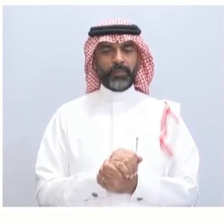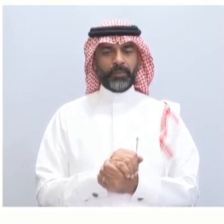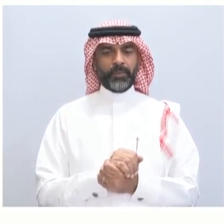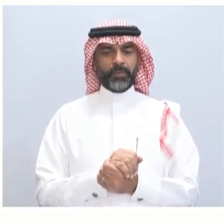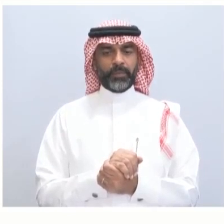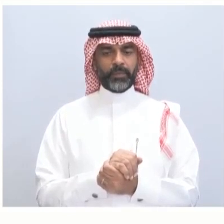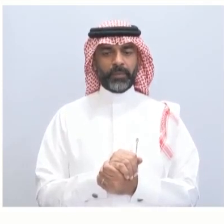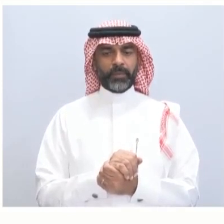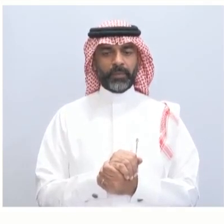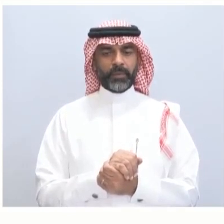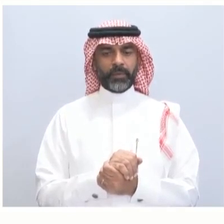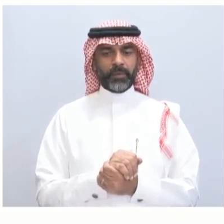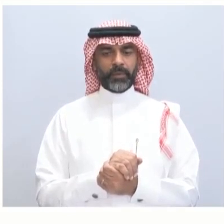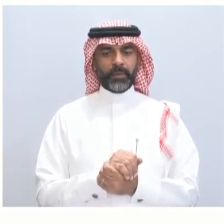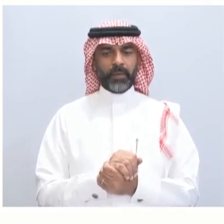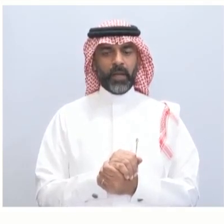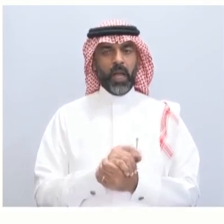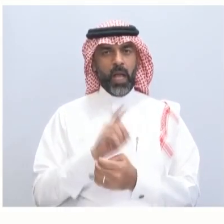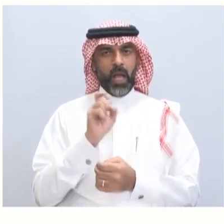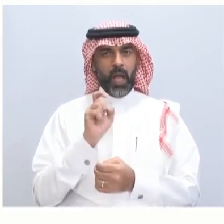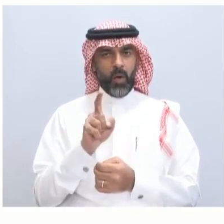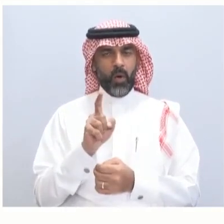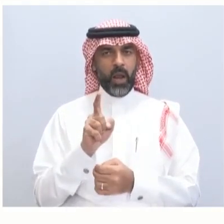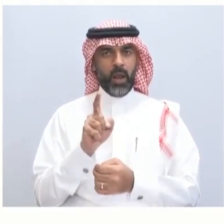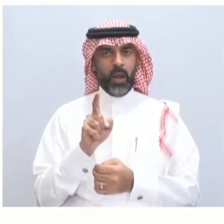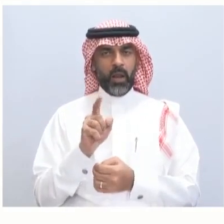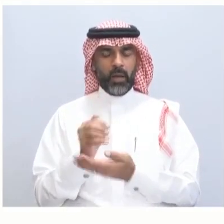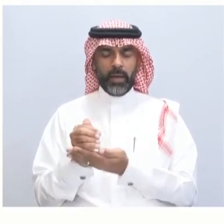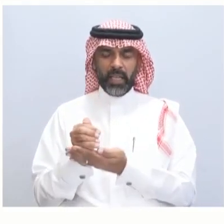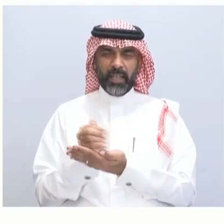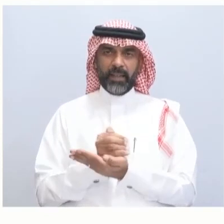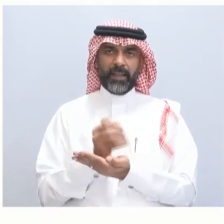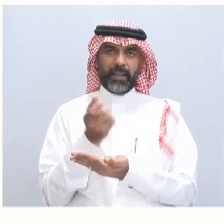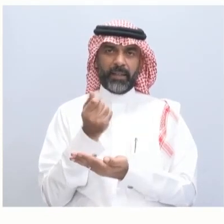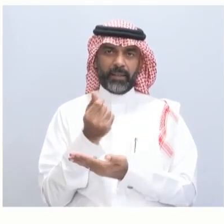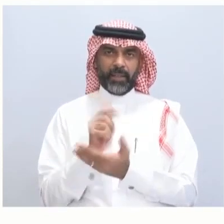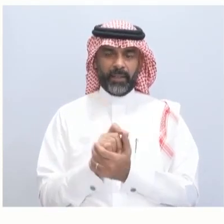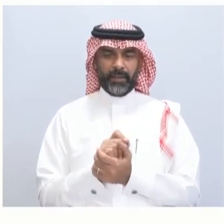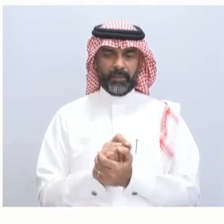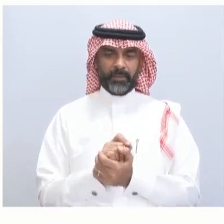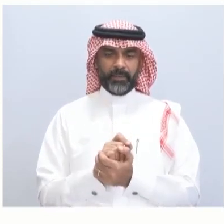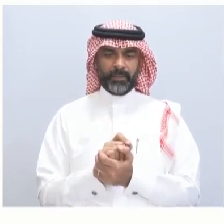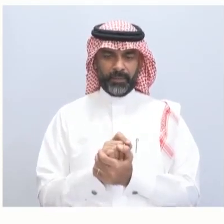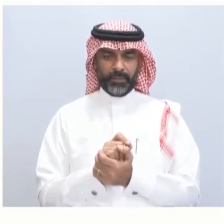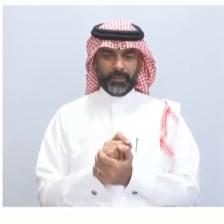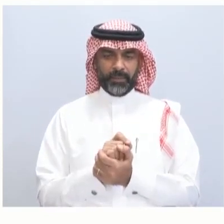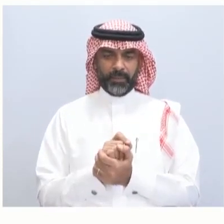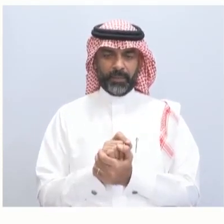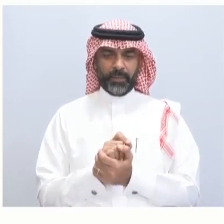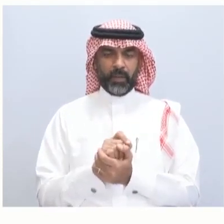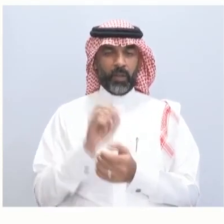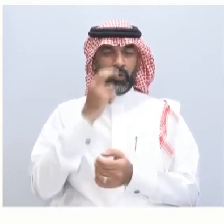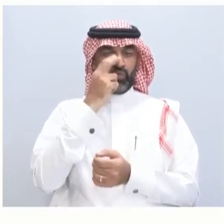الروابط روابط او نواحي اقتصاديه حيث اصبحت شبه الجزيره العربيه